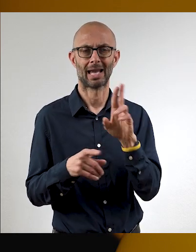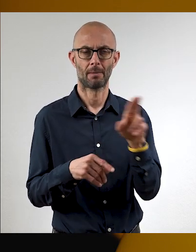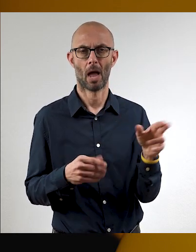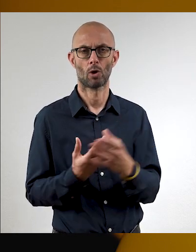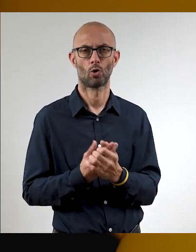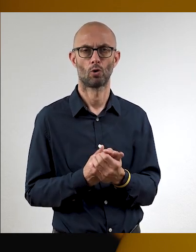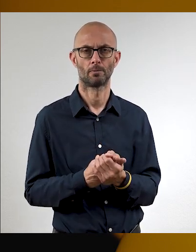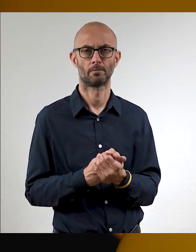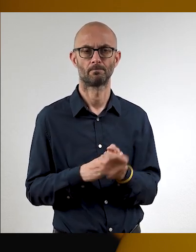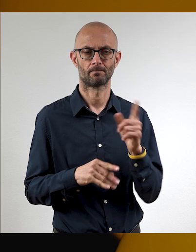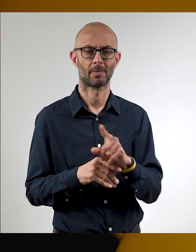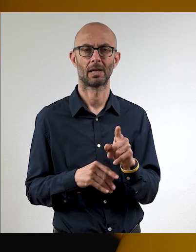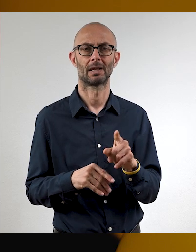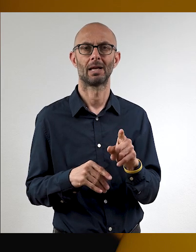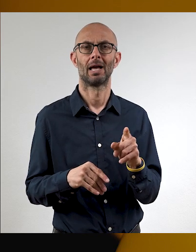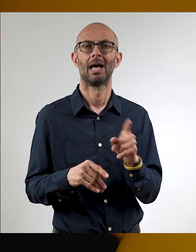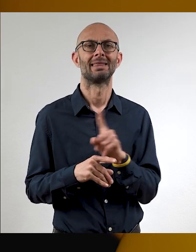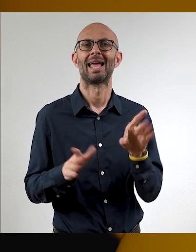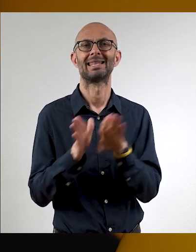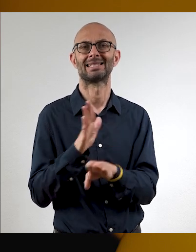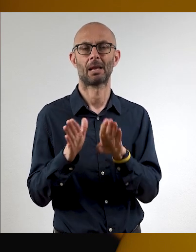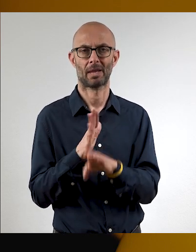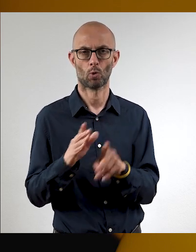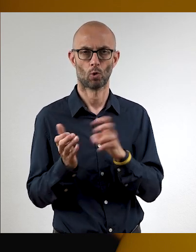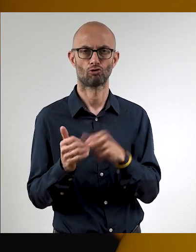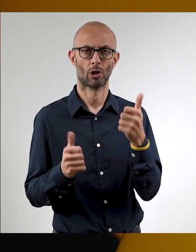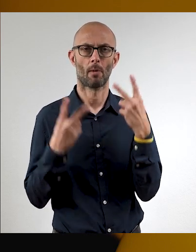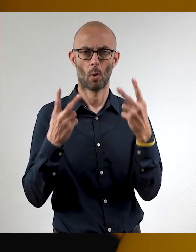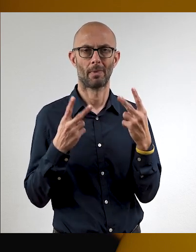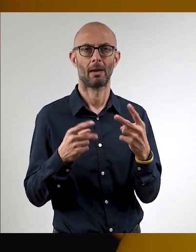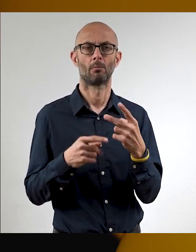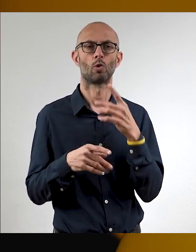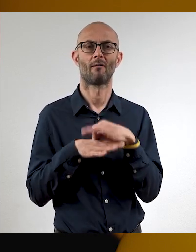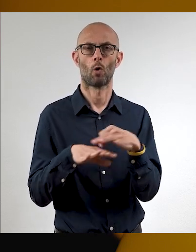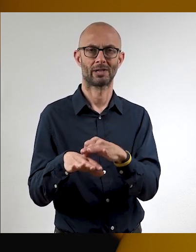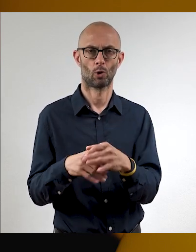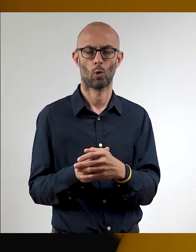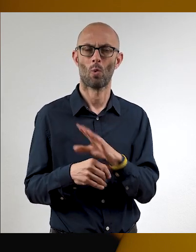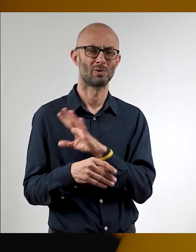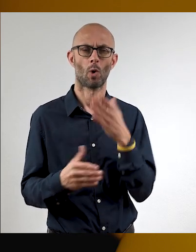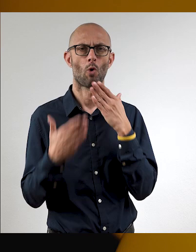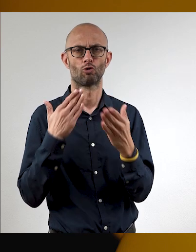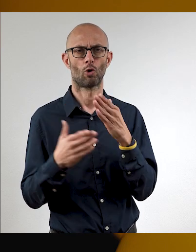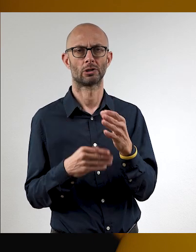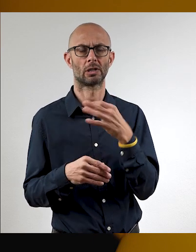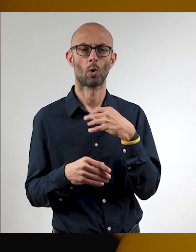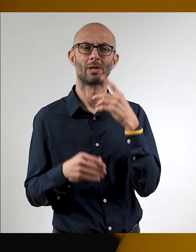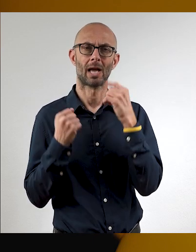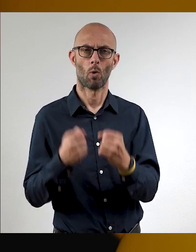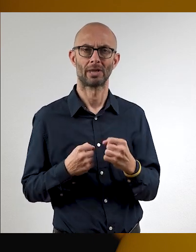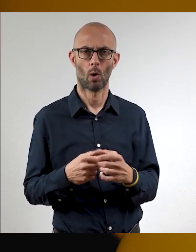ne? In nediskriminatornost, to je še eno pomembno vodilo. V vseh odnosih, ko